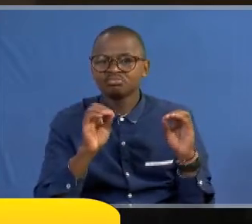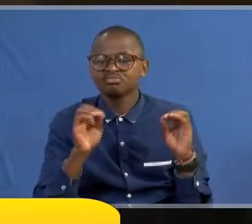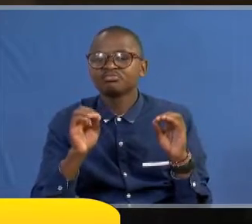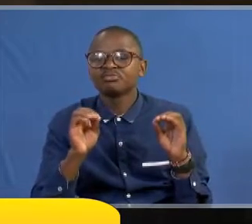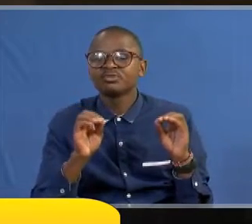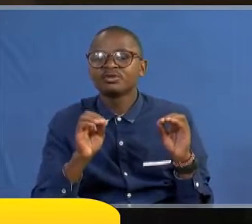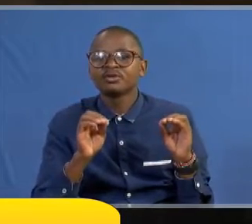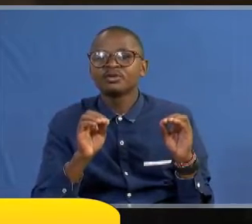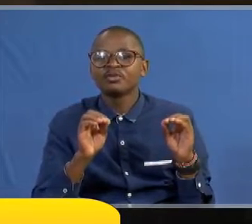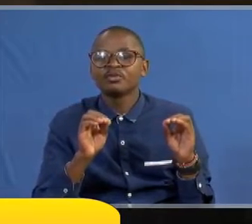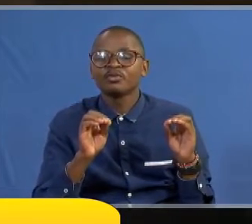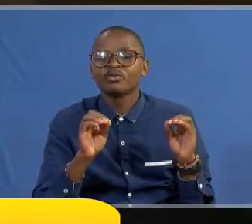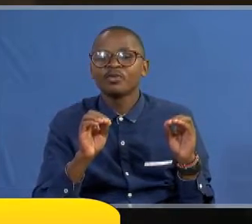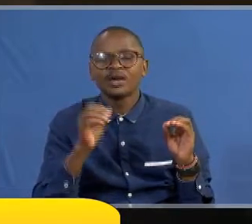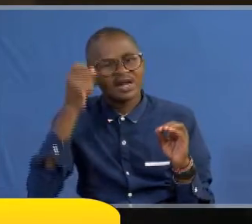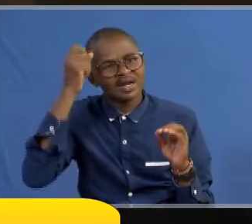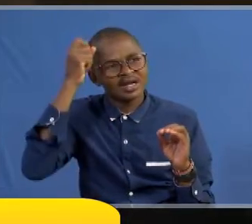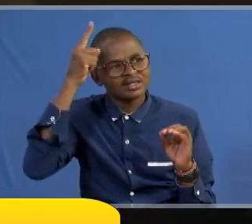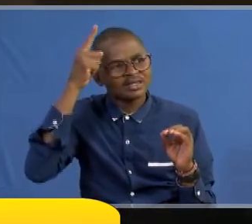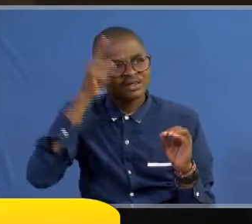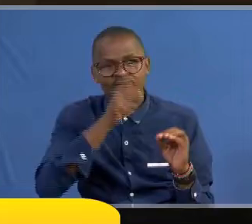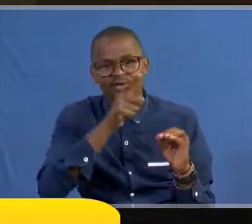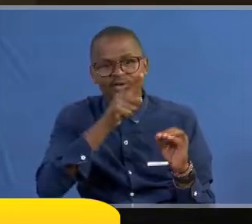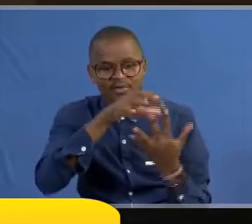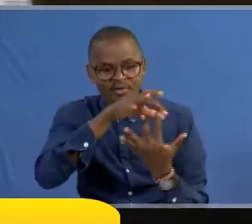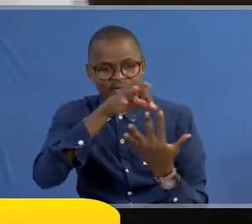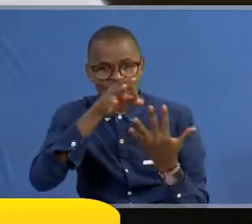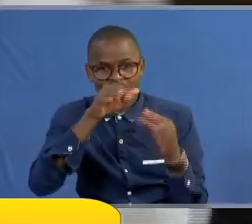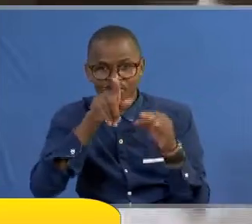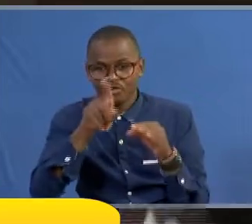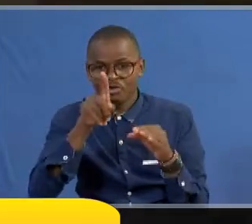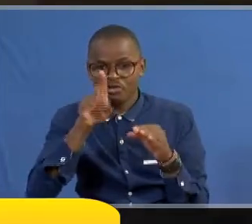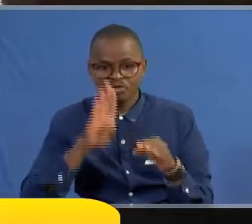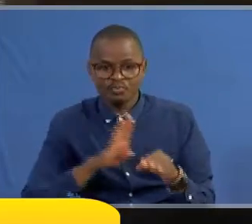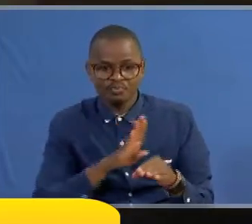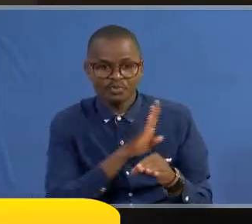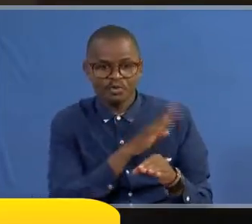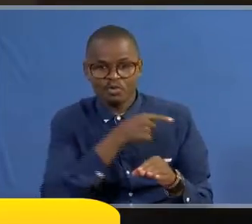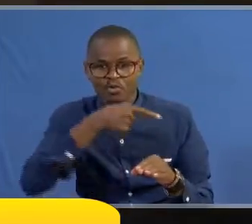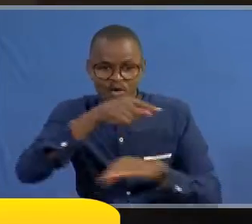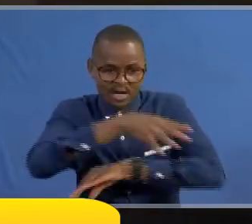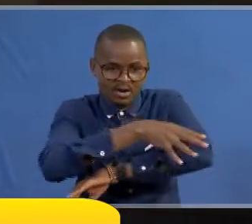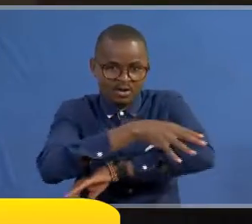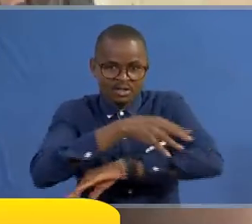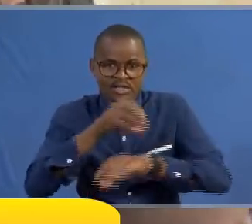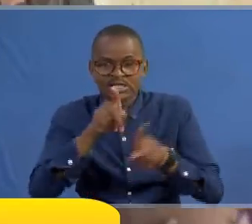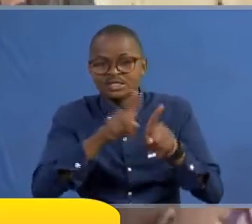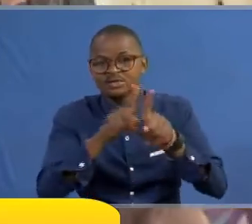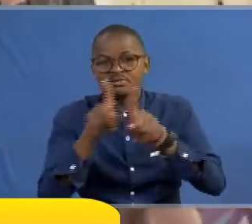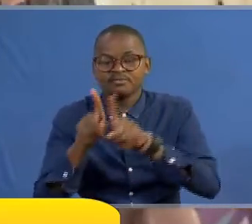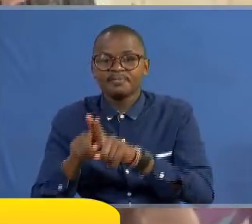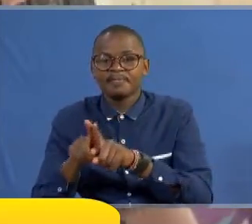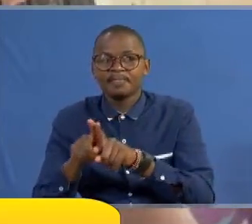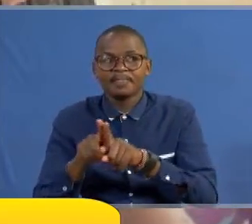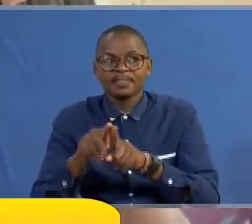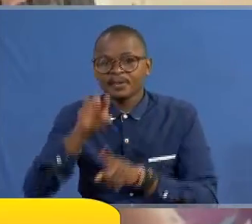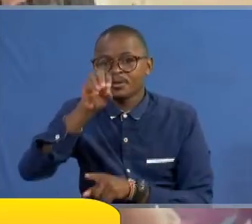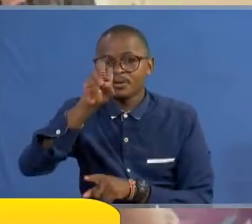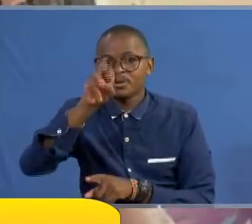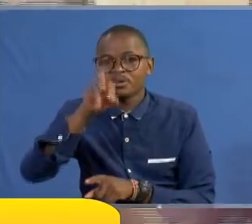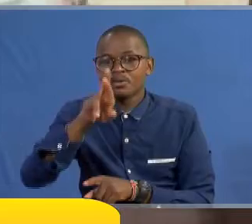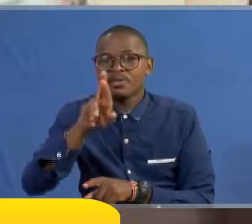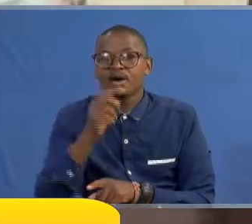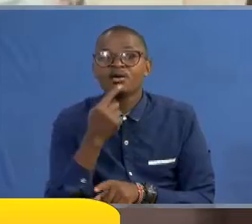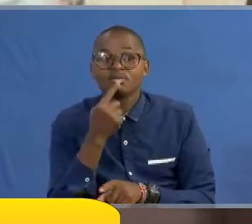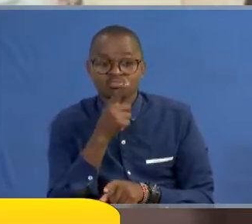experience, wanaelewa pia kuwa wamechaguliwa katika hizo board, waende waibe pia vile vile. Omari amesema